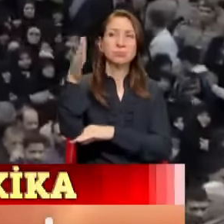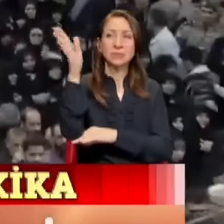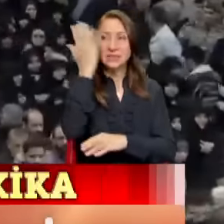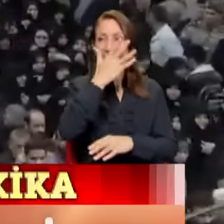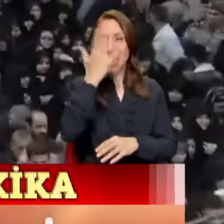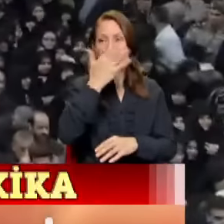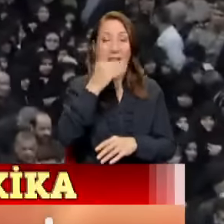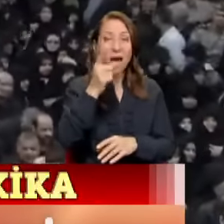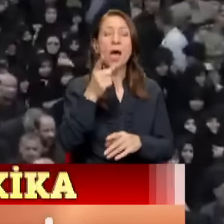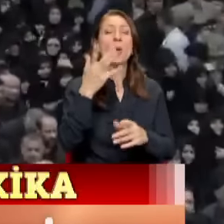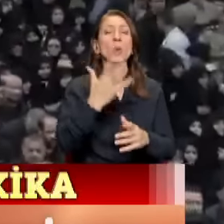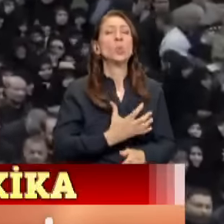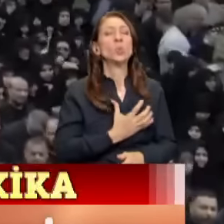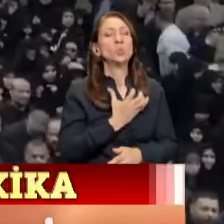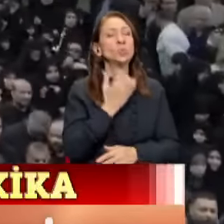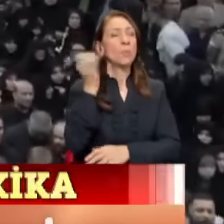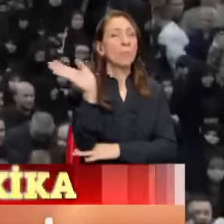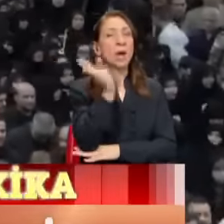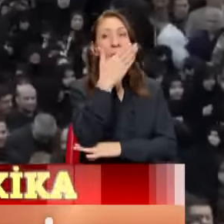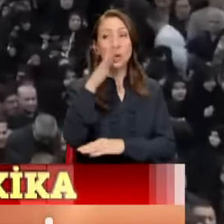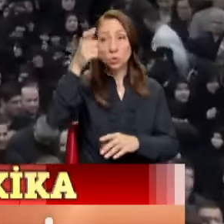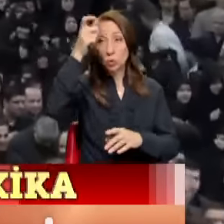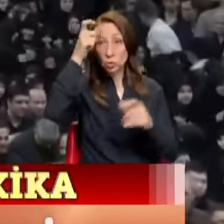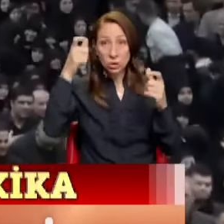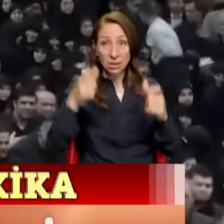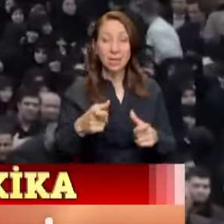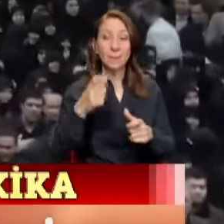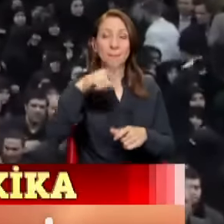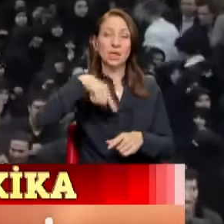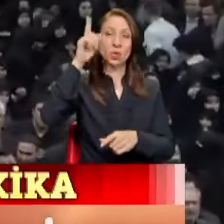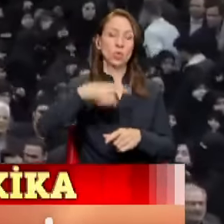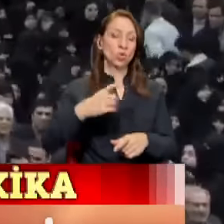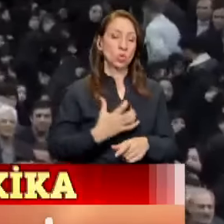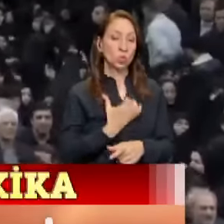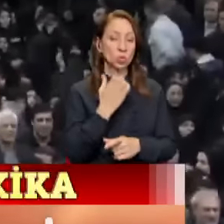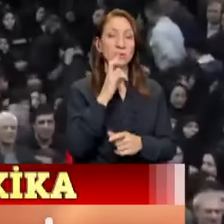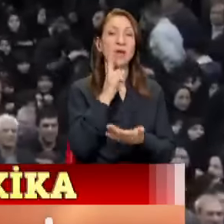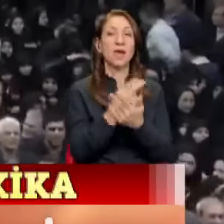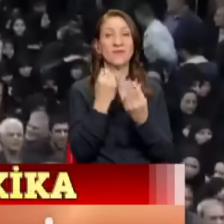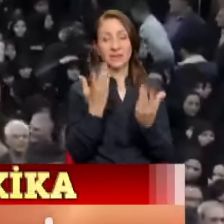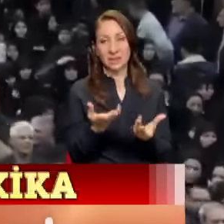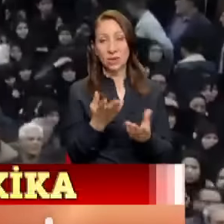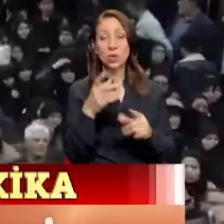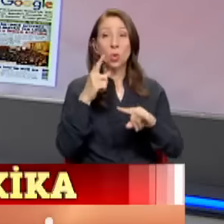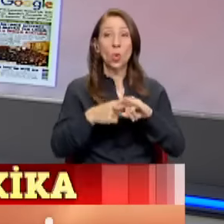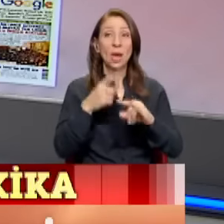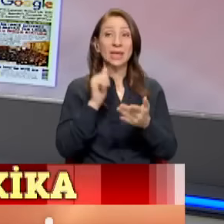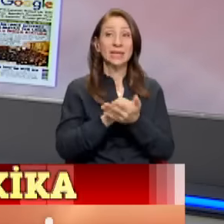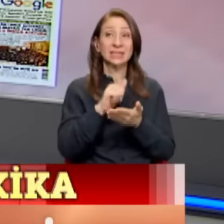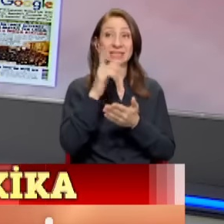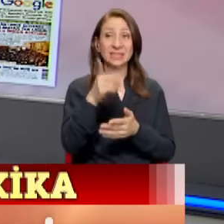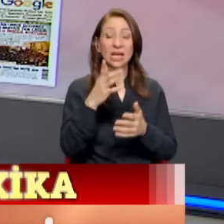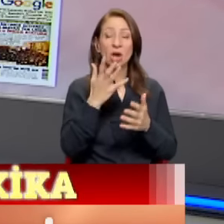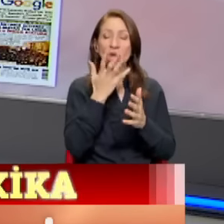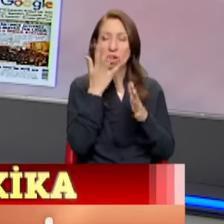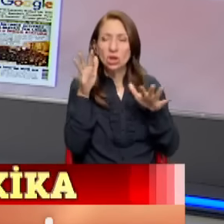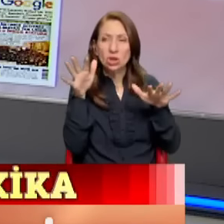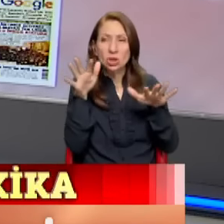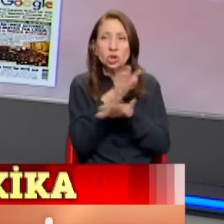aklar yas bayrakları var ve Türkiye'de de bir günlük yas ilan edildi Hürriyet gazetesi sis